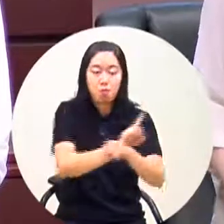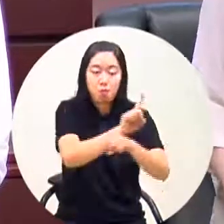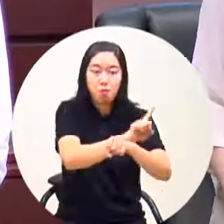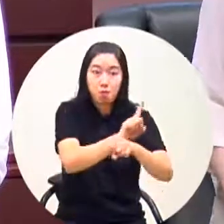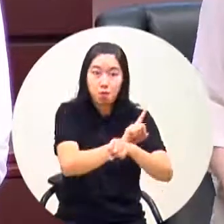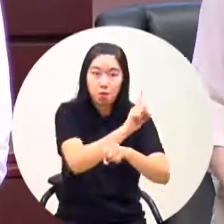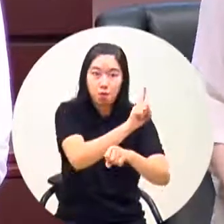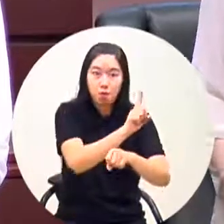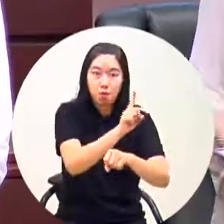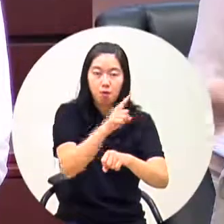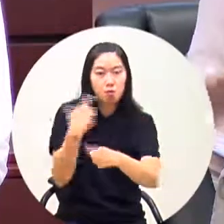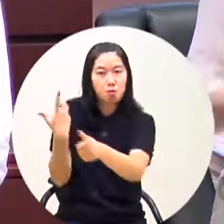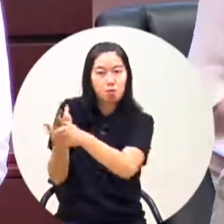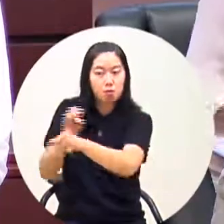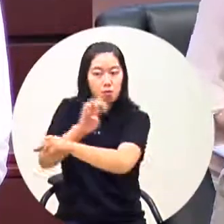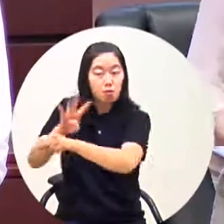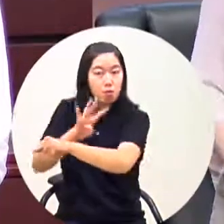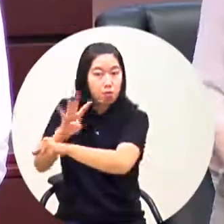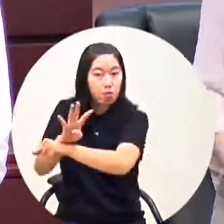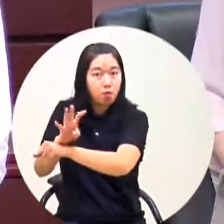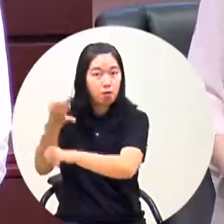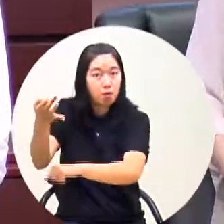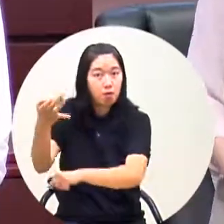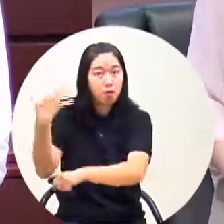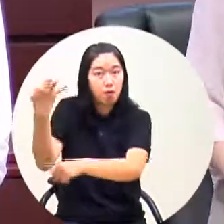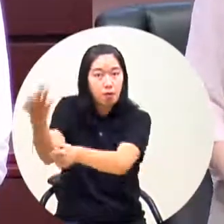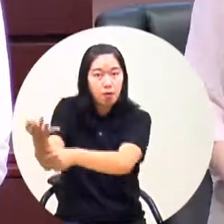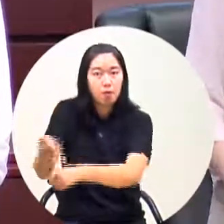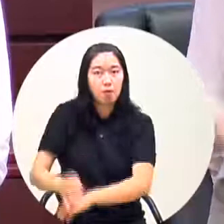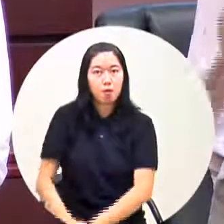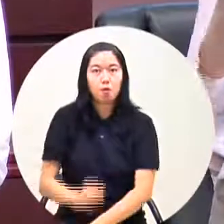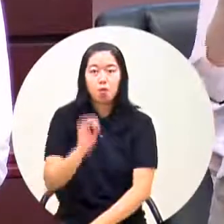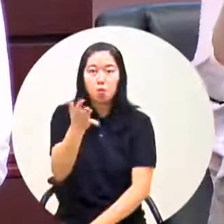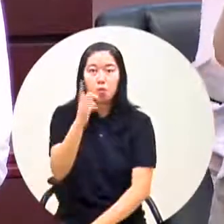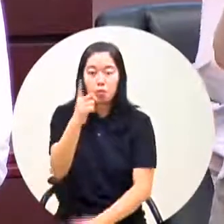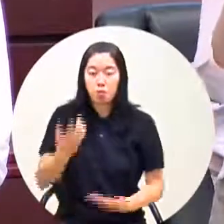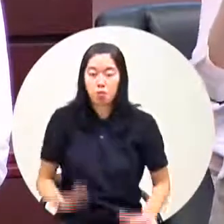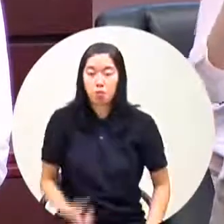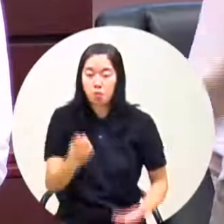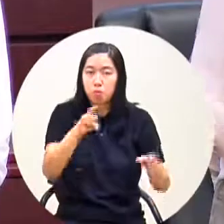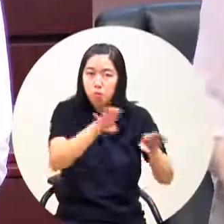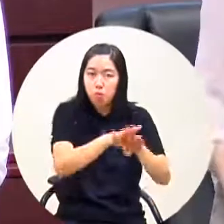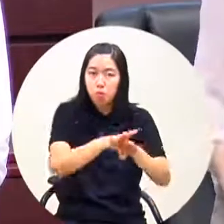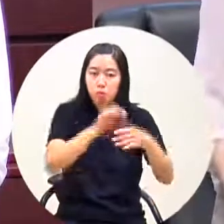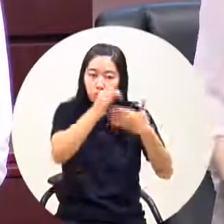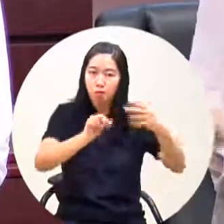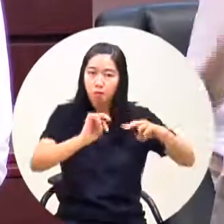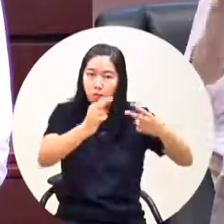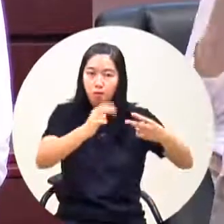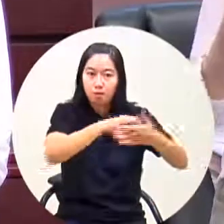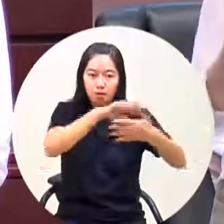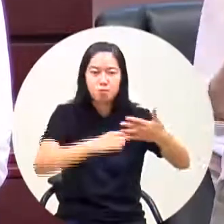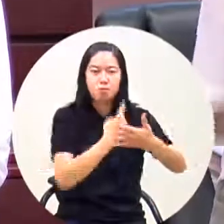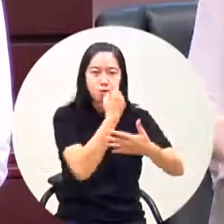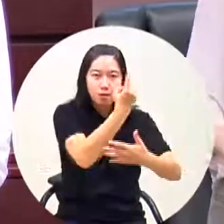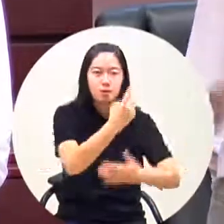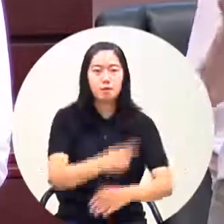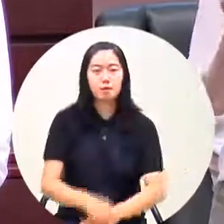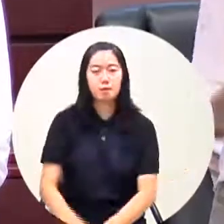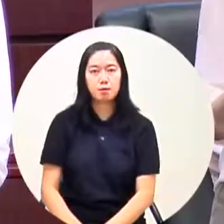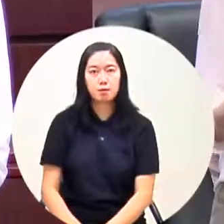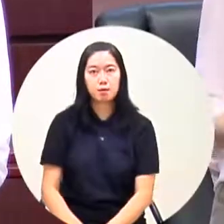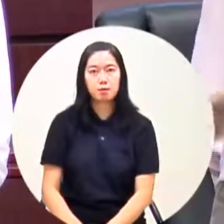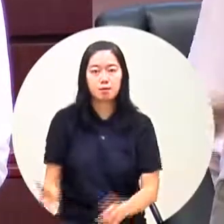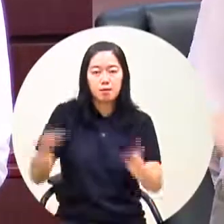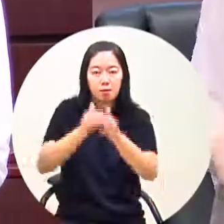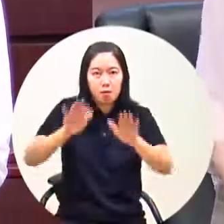钱？为什么一例一休要休？这只是其中一个点，他执行到现在就是